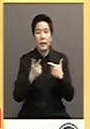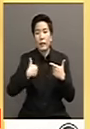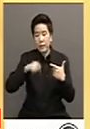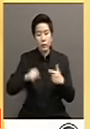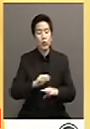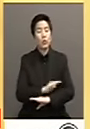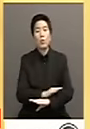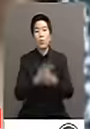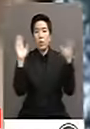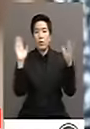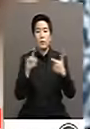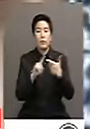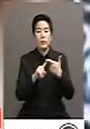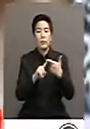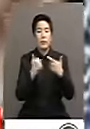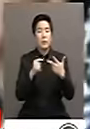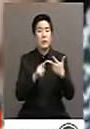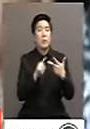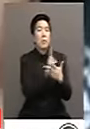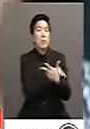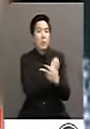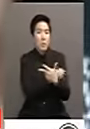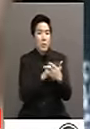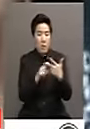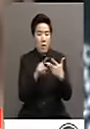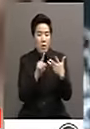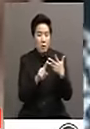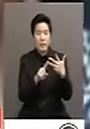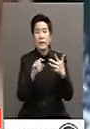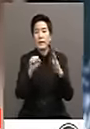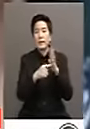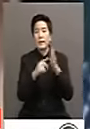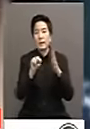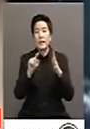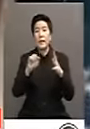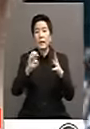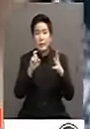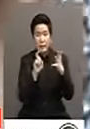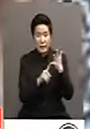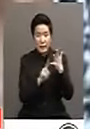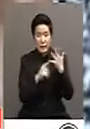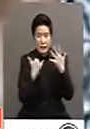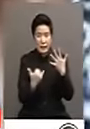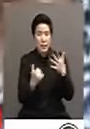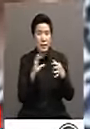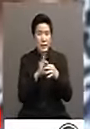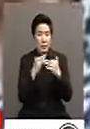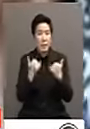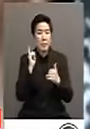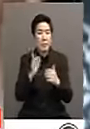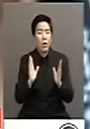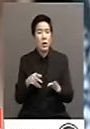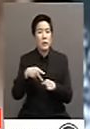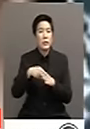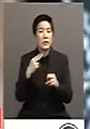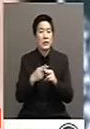ฟ้องหมู่ตัวหมอนิ่มตัวทนายสันติแล้วก็ส่วนที่เป็นน